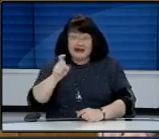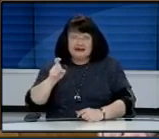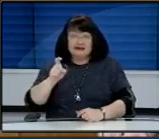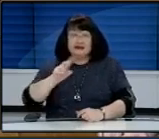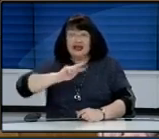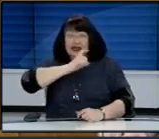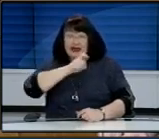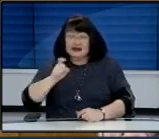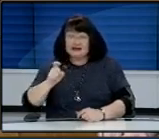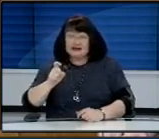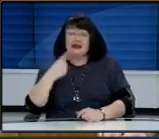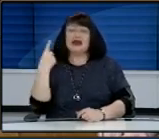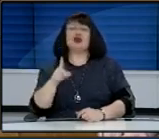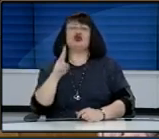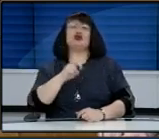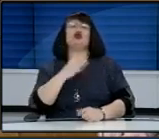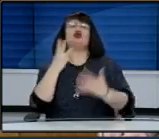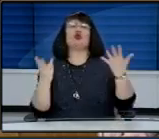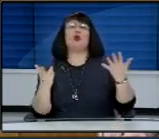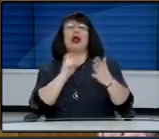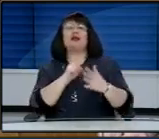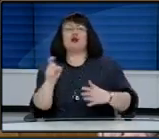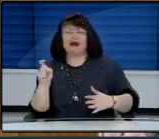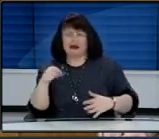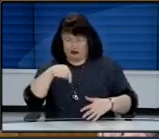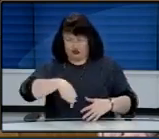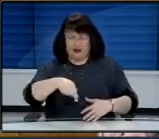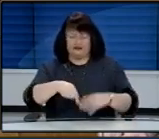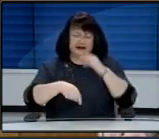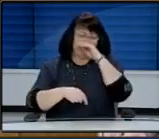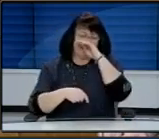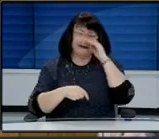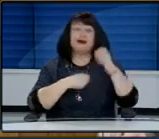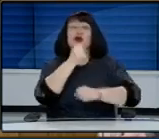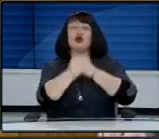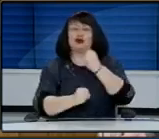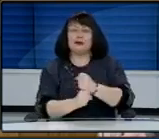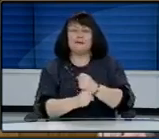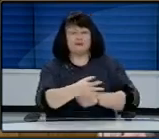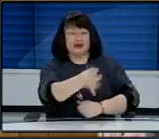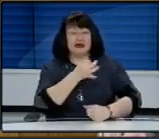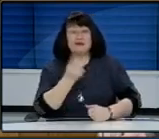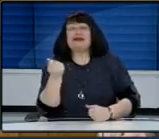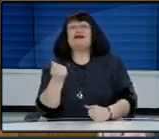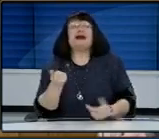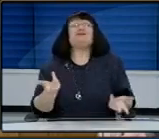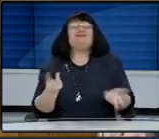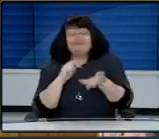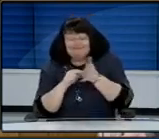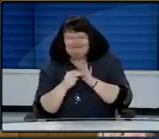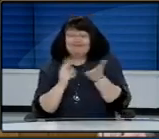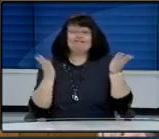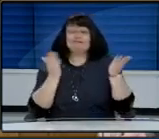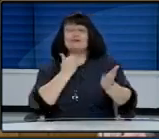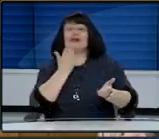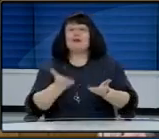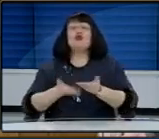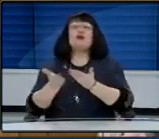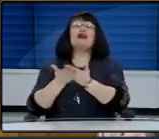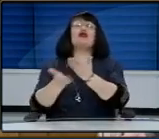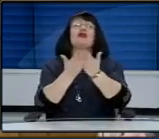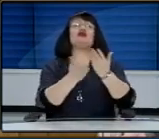1,168 εκατομμύρια μέσα στο 2022, όπου εσείς λέτε δεν υπάρχουν δημοσιονομικά περιθώρια για να ενισχύσουμε τους